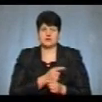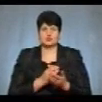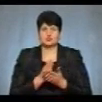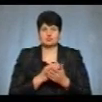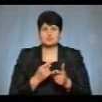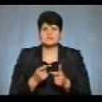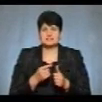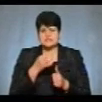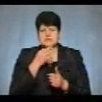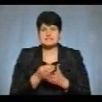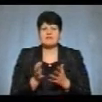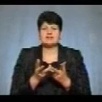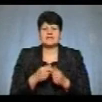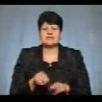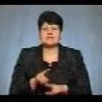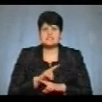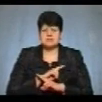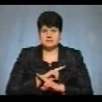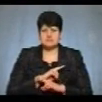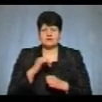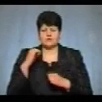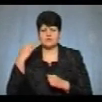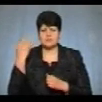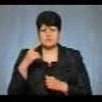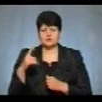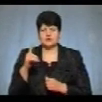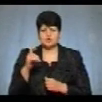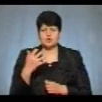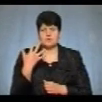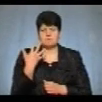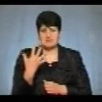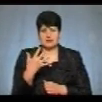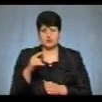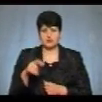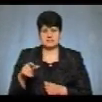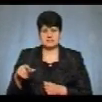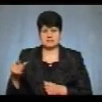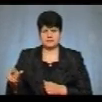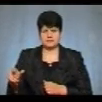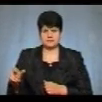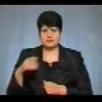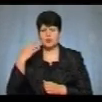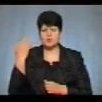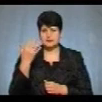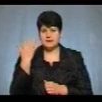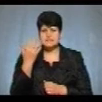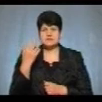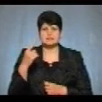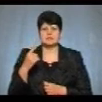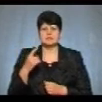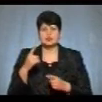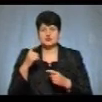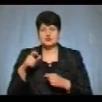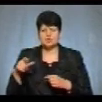кількість загиблих Героїв Небесної Сотні під час Революції Гідності – 105 осіб. У Небесній Сотні семеро героїв з Тернопільщини –